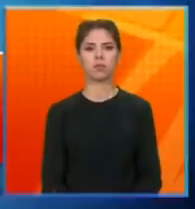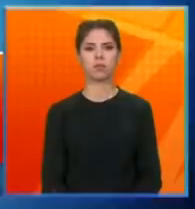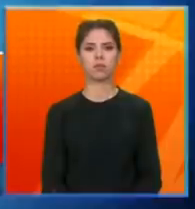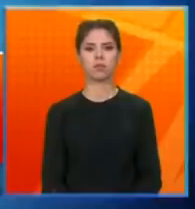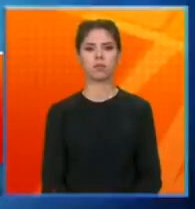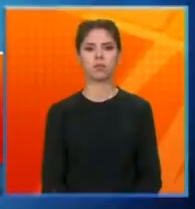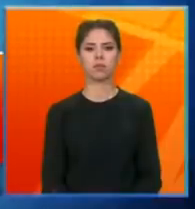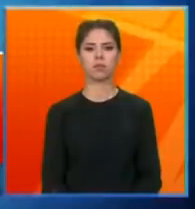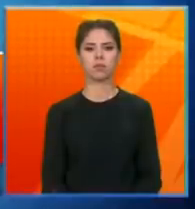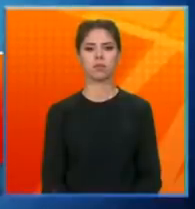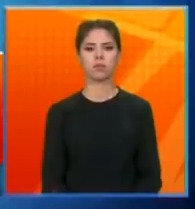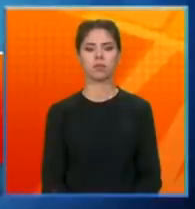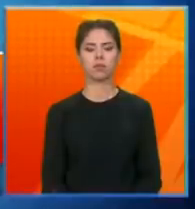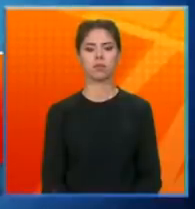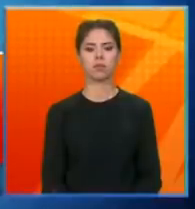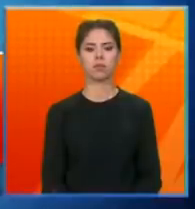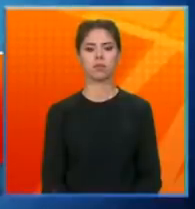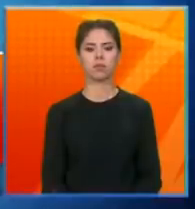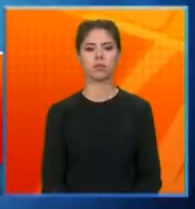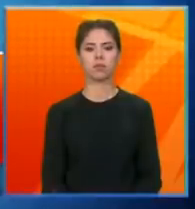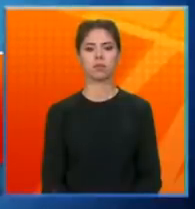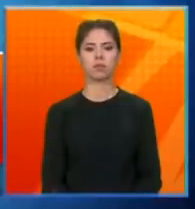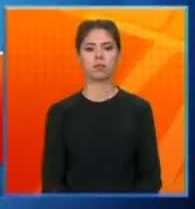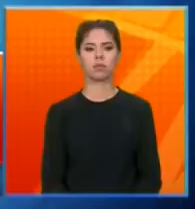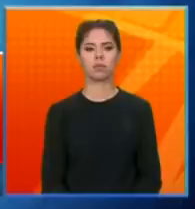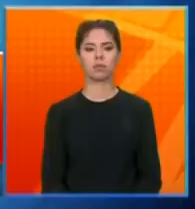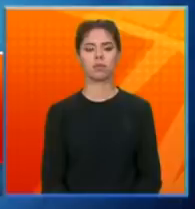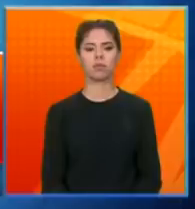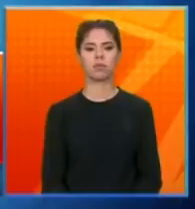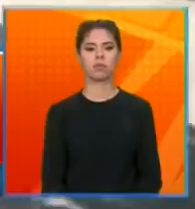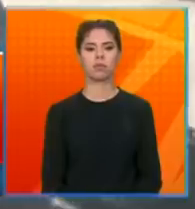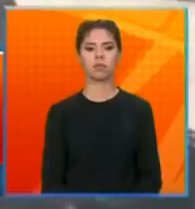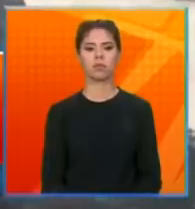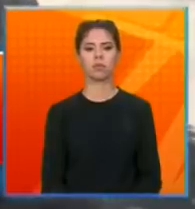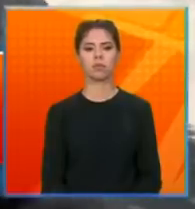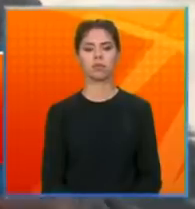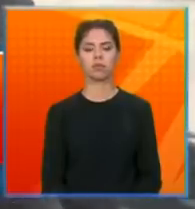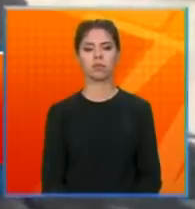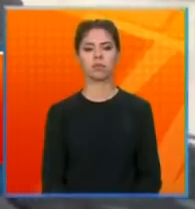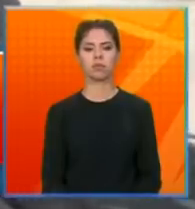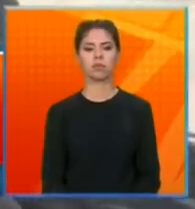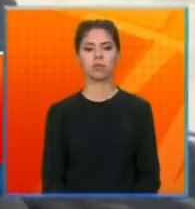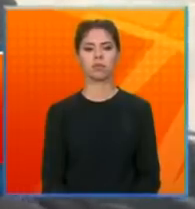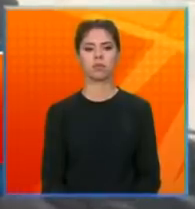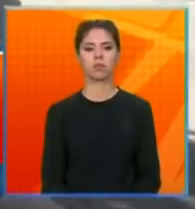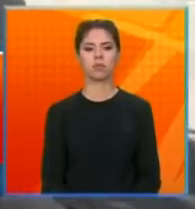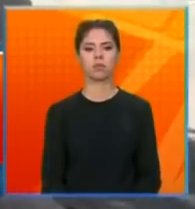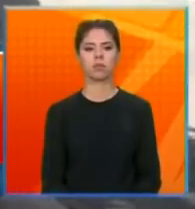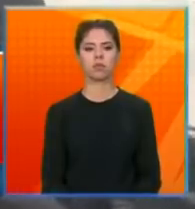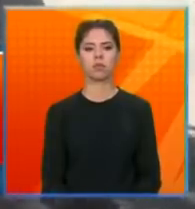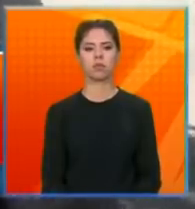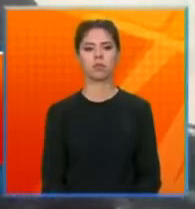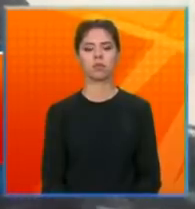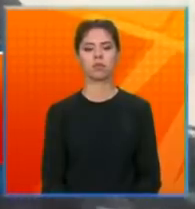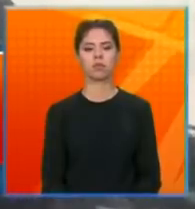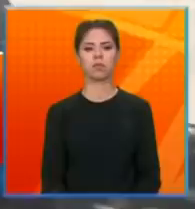demedin mi? Koş koş koş koş koş. Anam. Hani öpücük kızım? Onun hayatını tabii birileri elinden